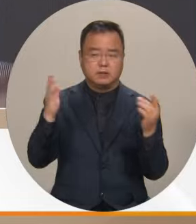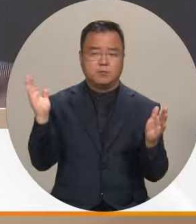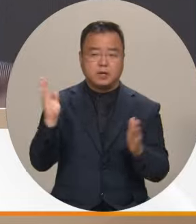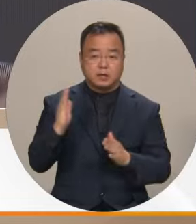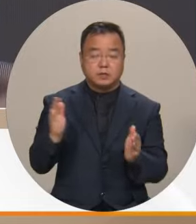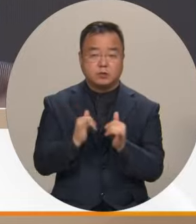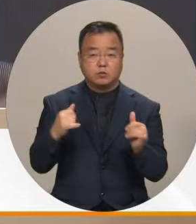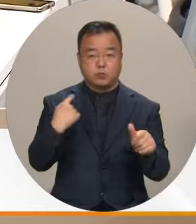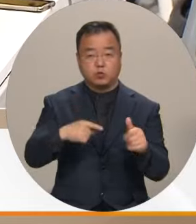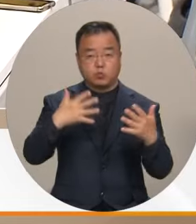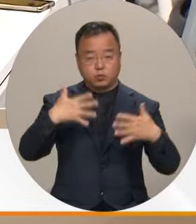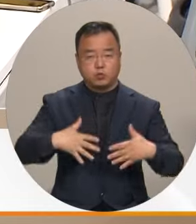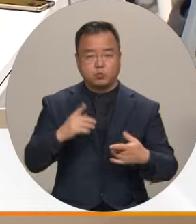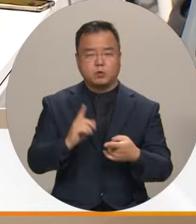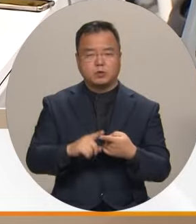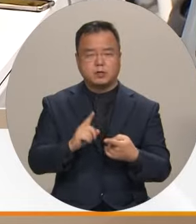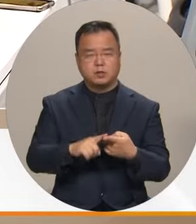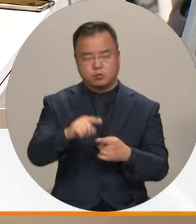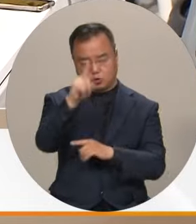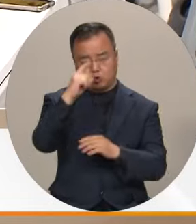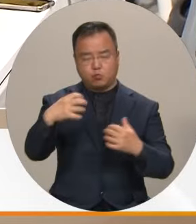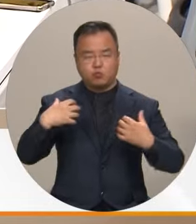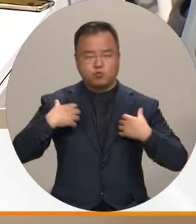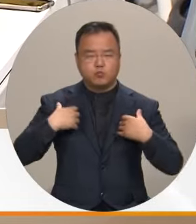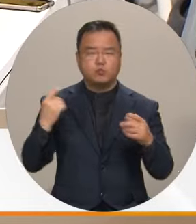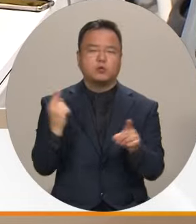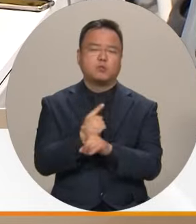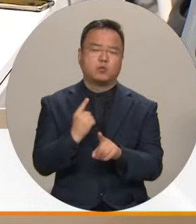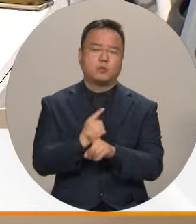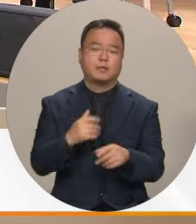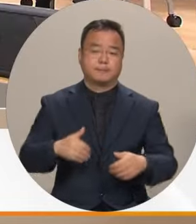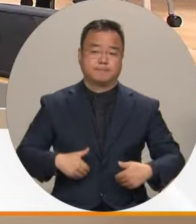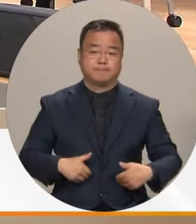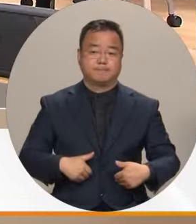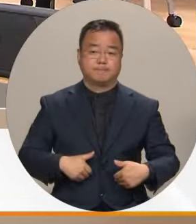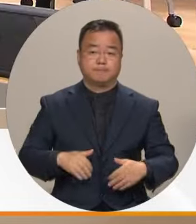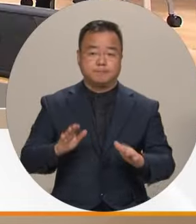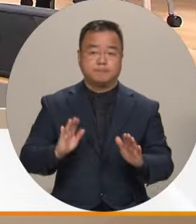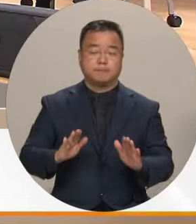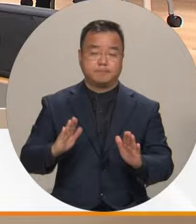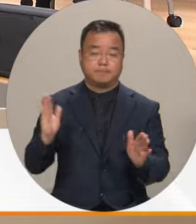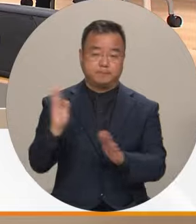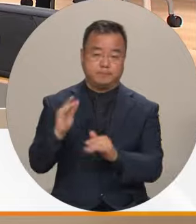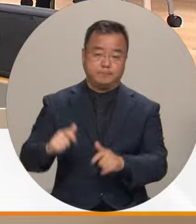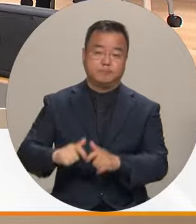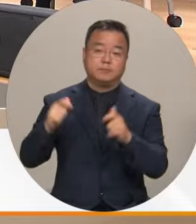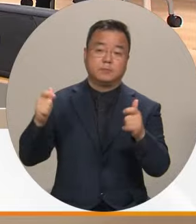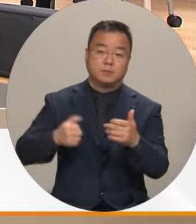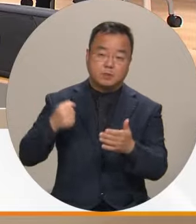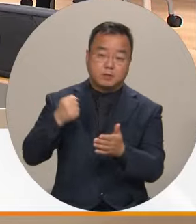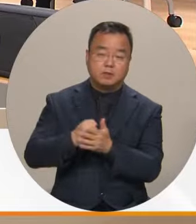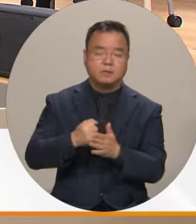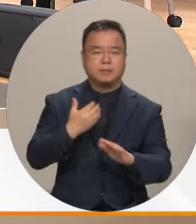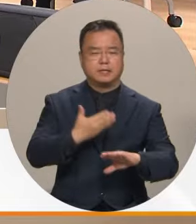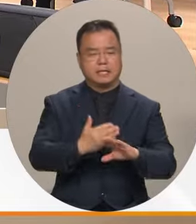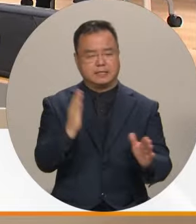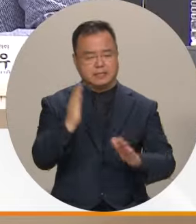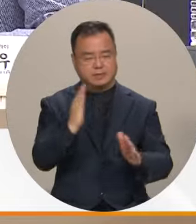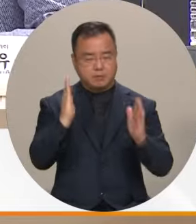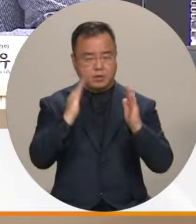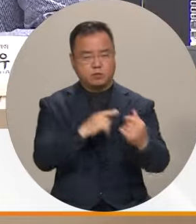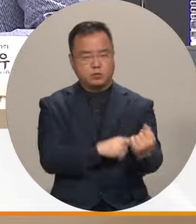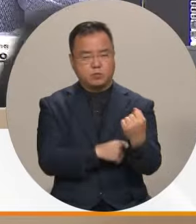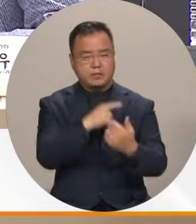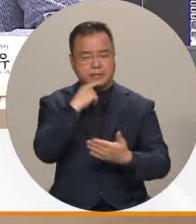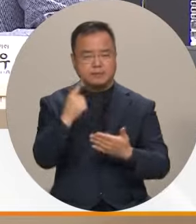여건에 대해서는 정부가 보완이 필요하다고 지적을 했는데요이 증언으로 학생들의 학습권이 침해를 받을 수 있기 때문에